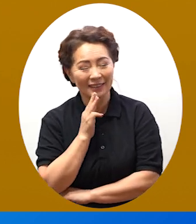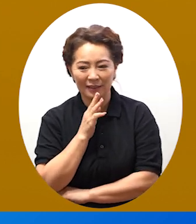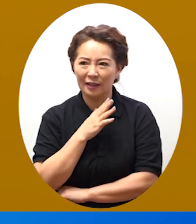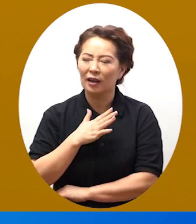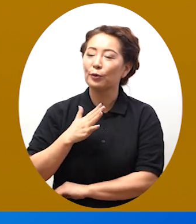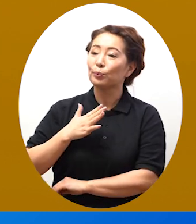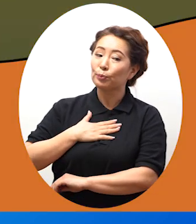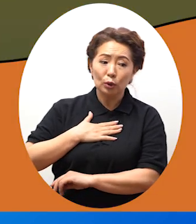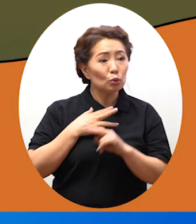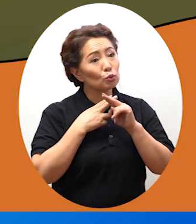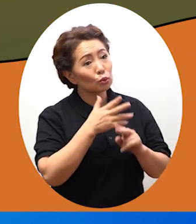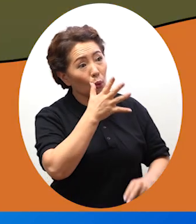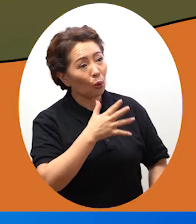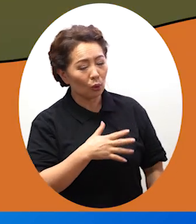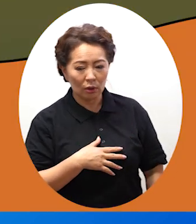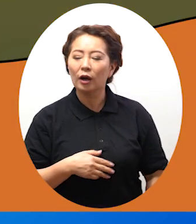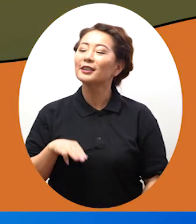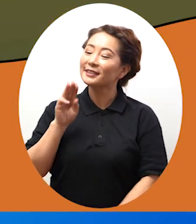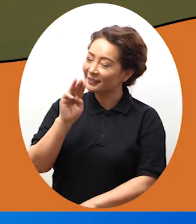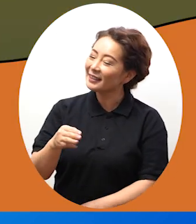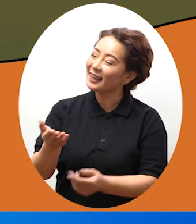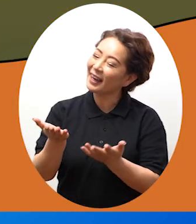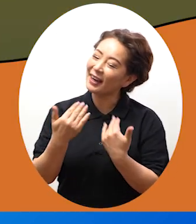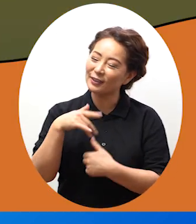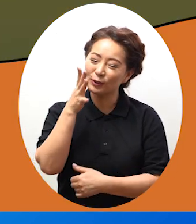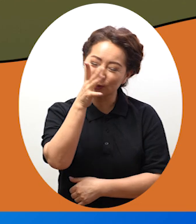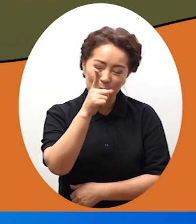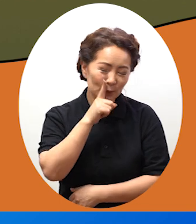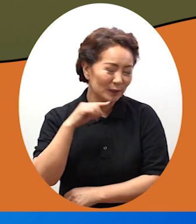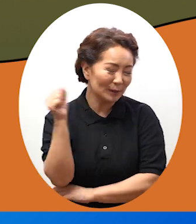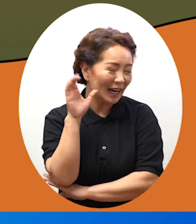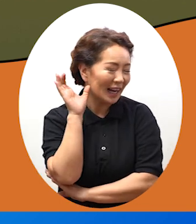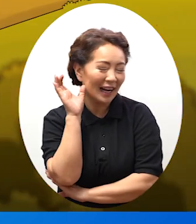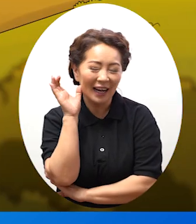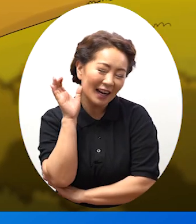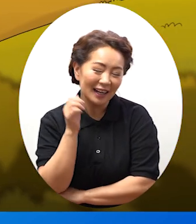сайхан дуу дуулж өгөх үү? Тэгэлтэй. Би дуртая сонсъё.